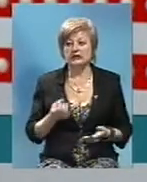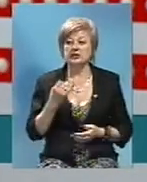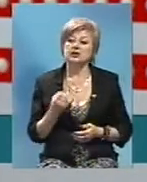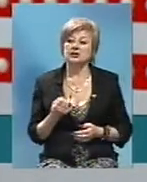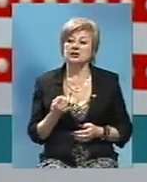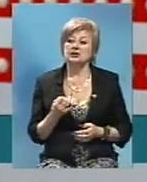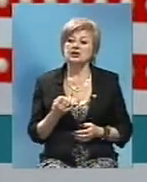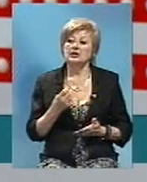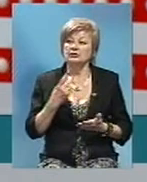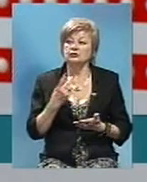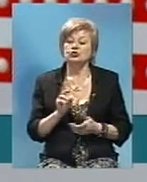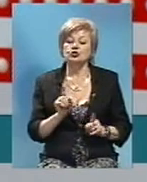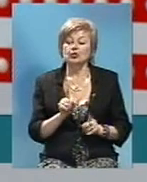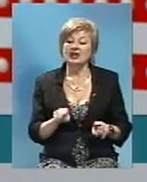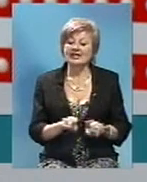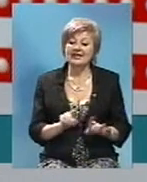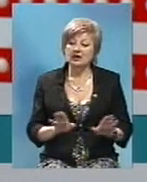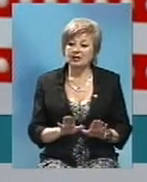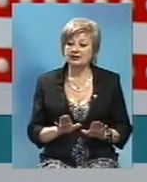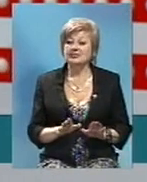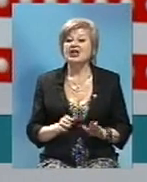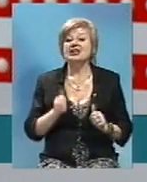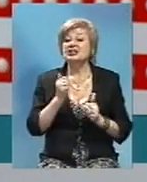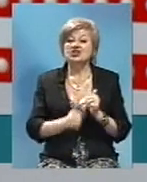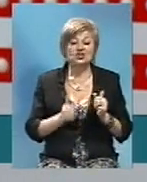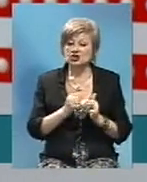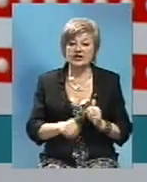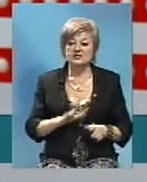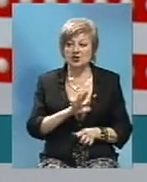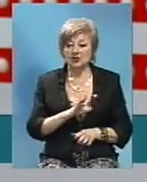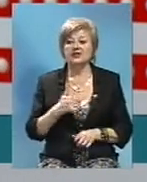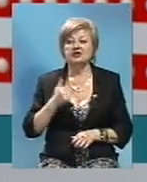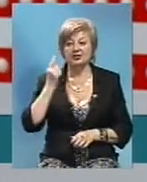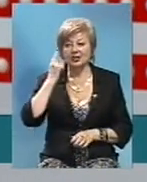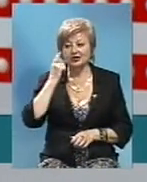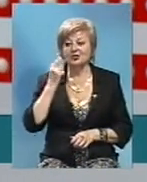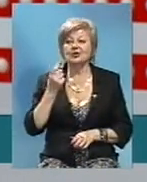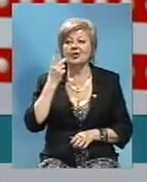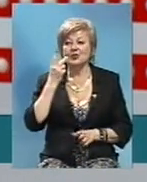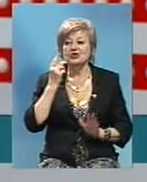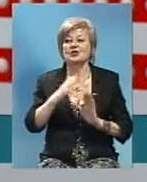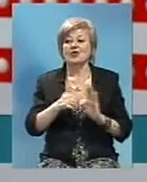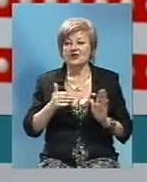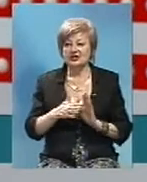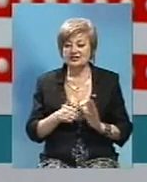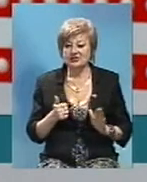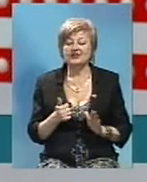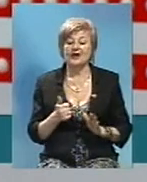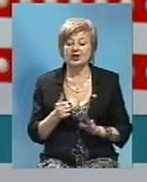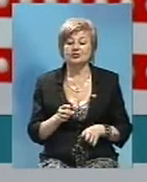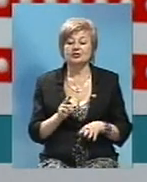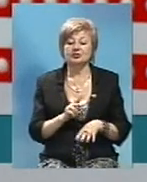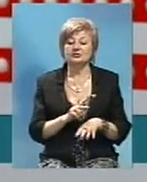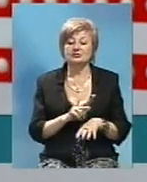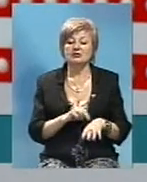Практика показує, що не так часто це буває. Не так часто буває. Я думаю, що я постійно викликаю поліцію, особливо, коли там сидять